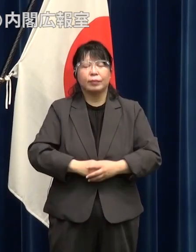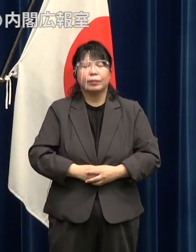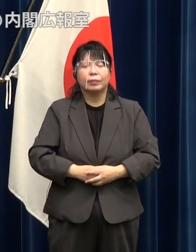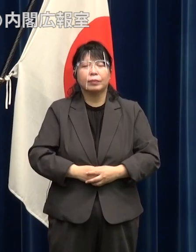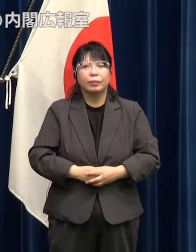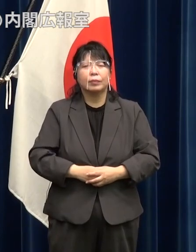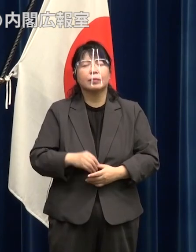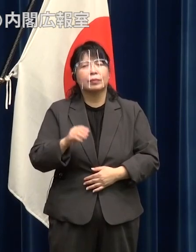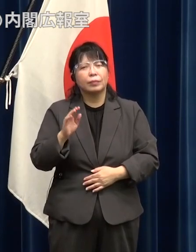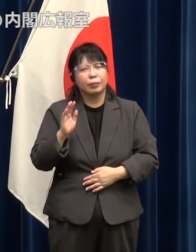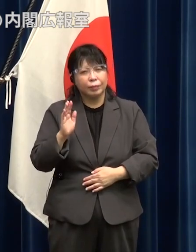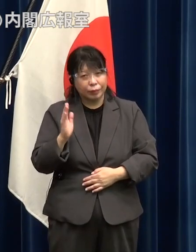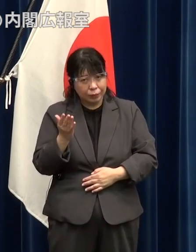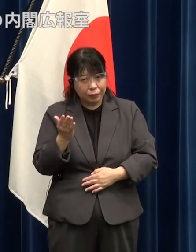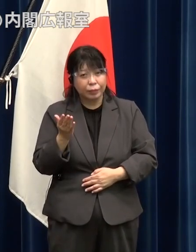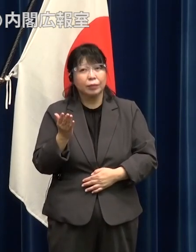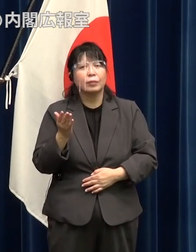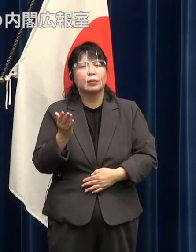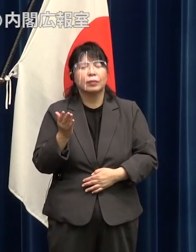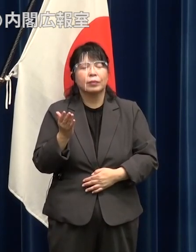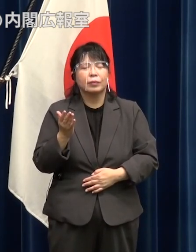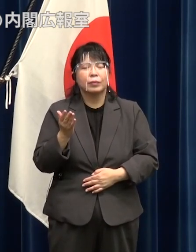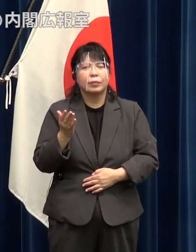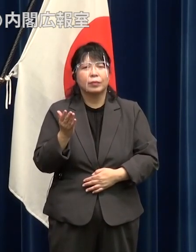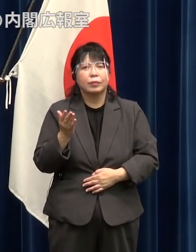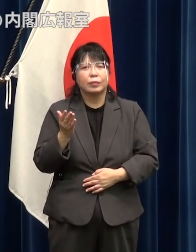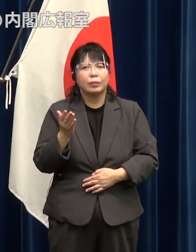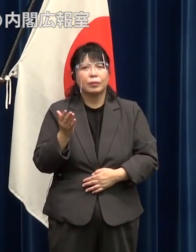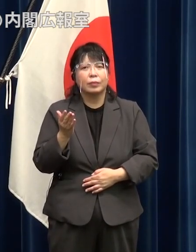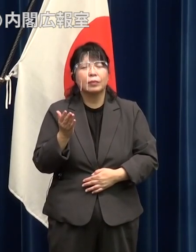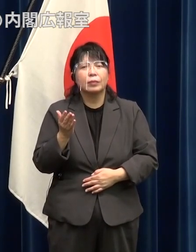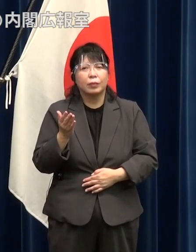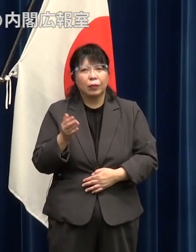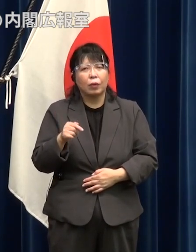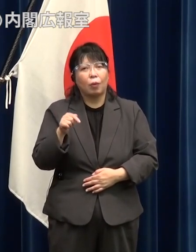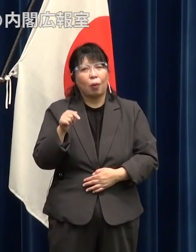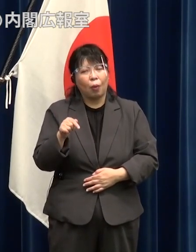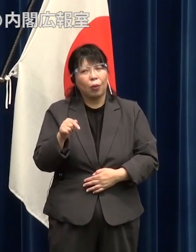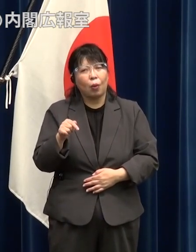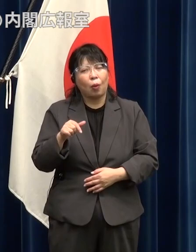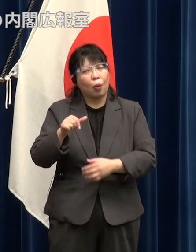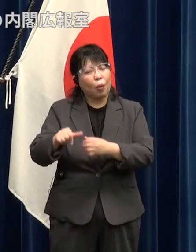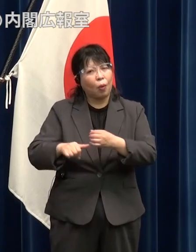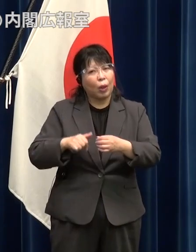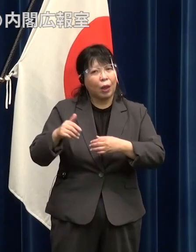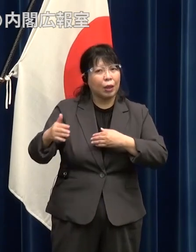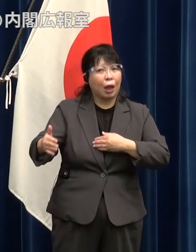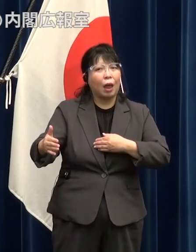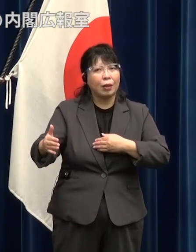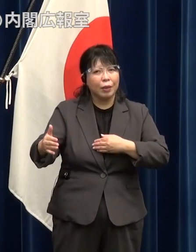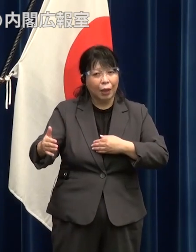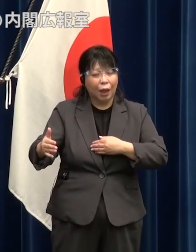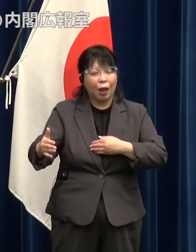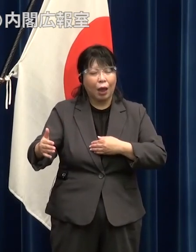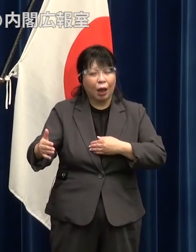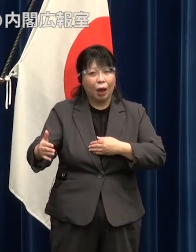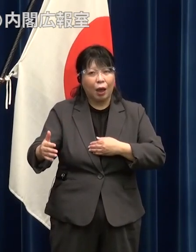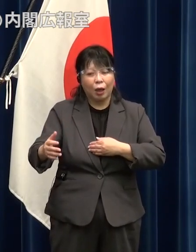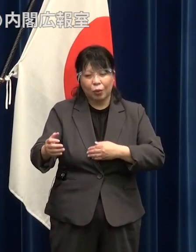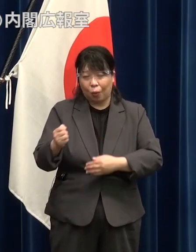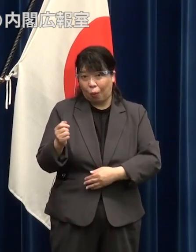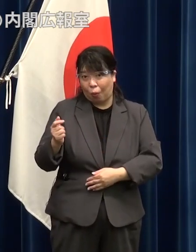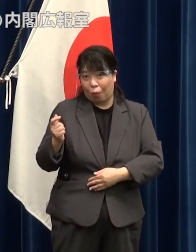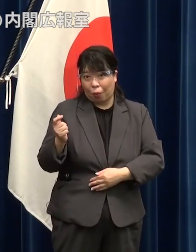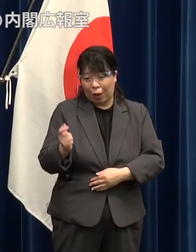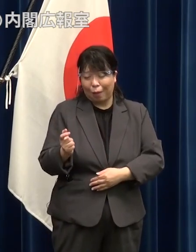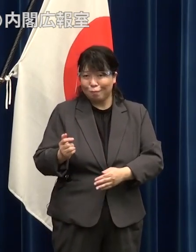しかし、この5年間で抜本的に強化される防